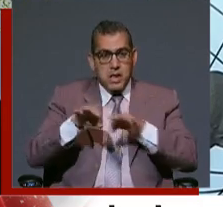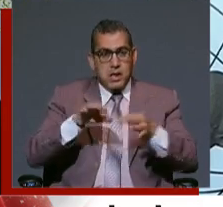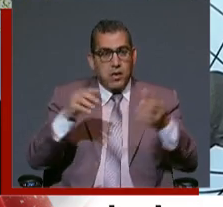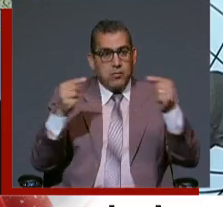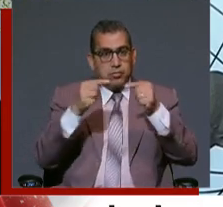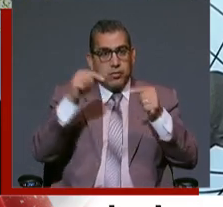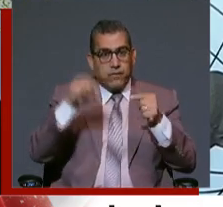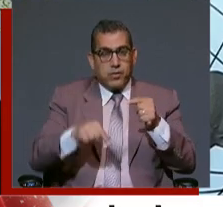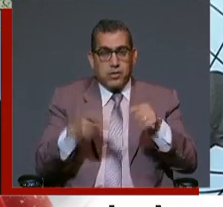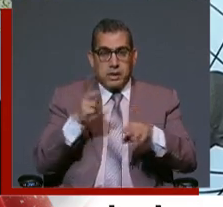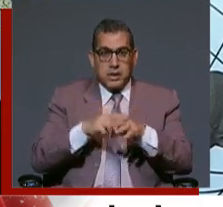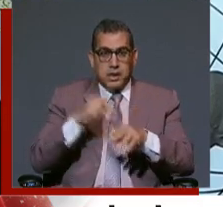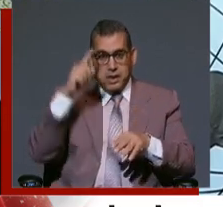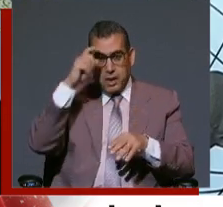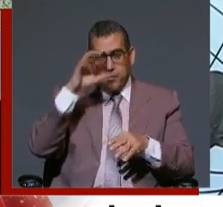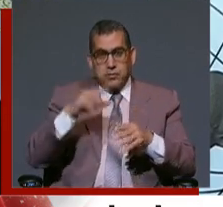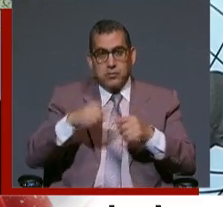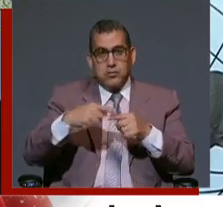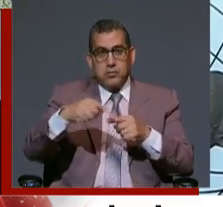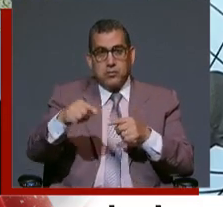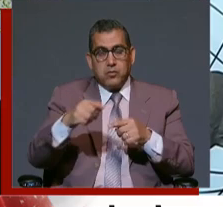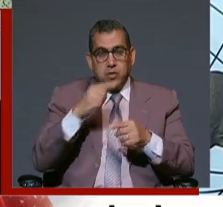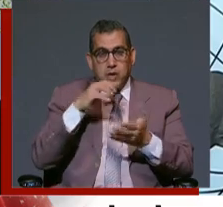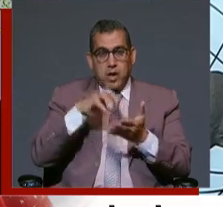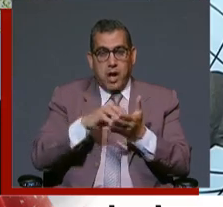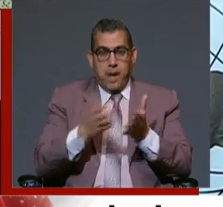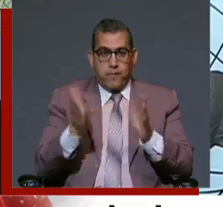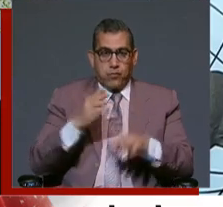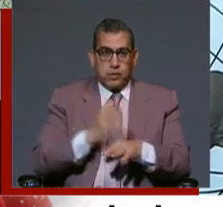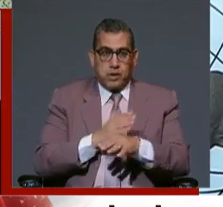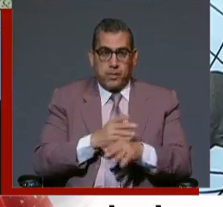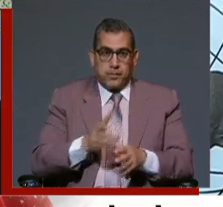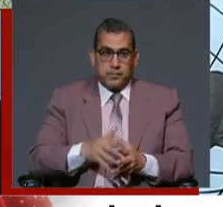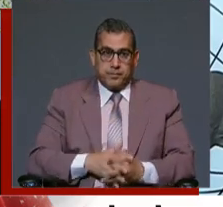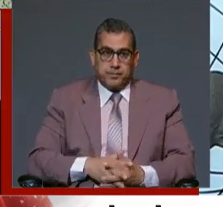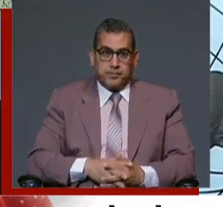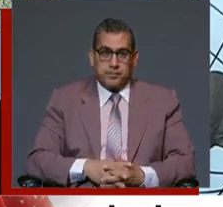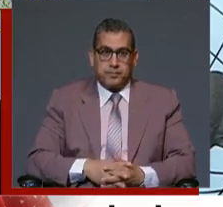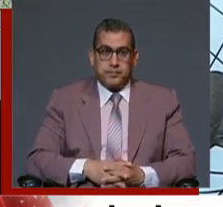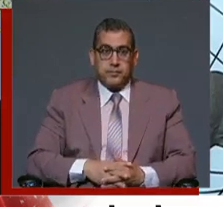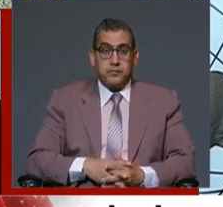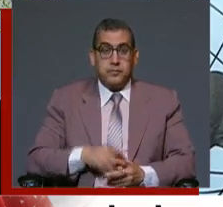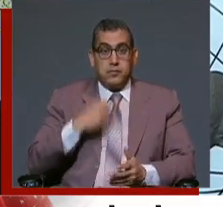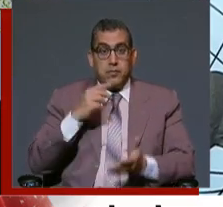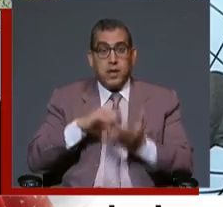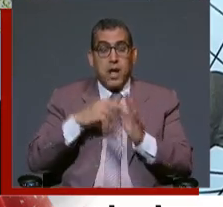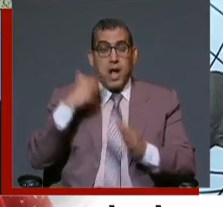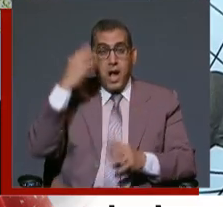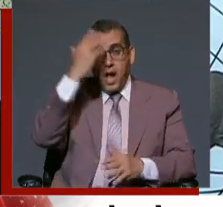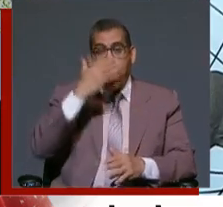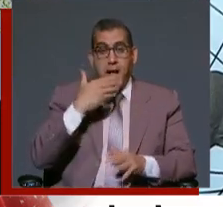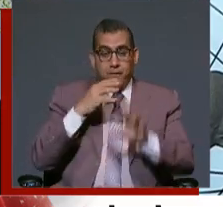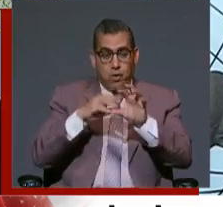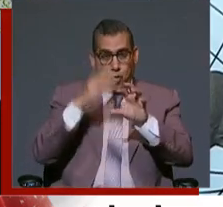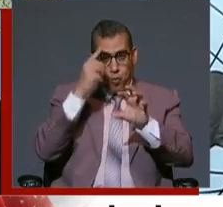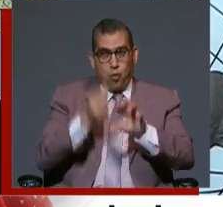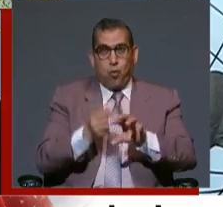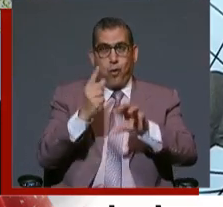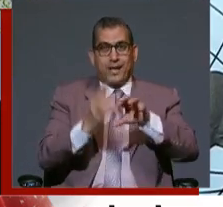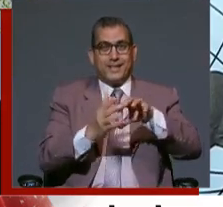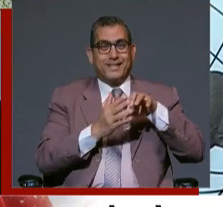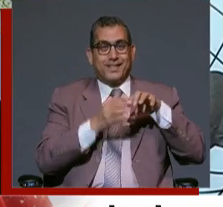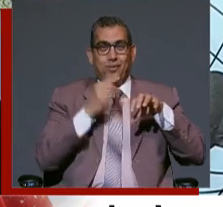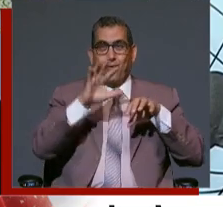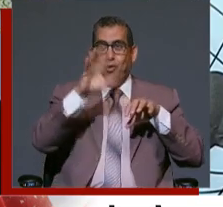عن تداعيات أزمة وباء كوفيد. ولم تكن القارة الإفريقية بمنأى عن